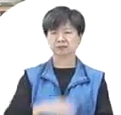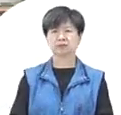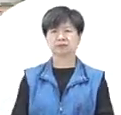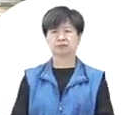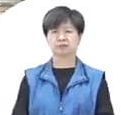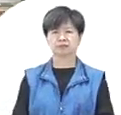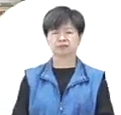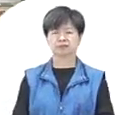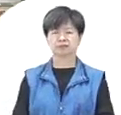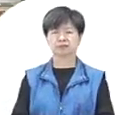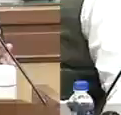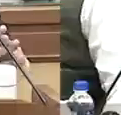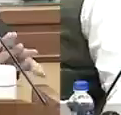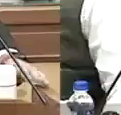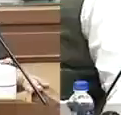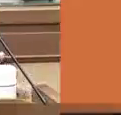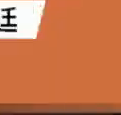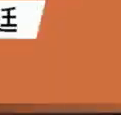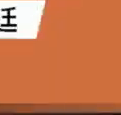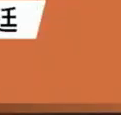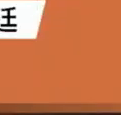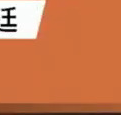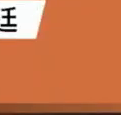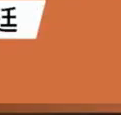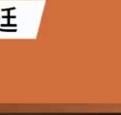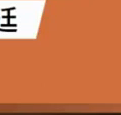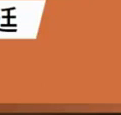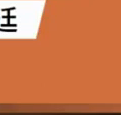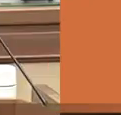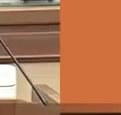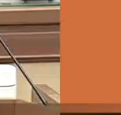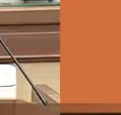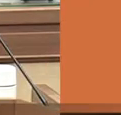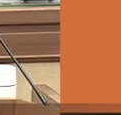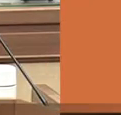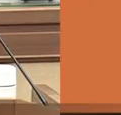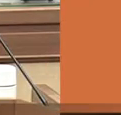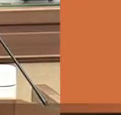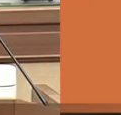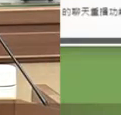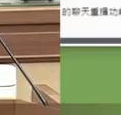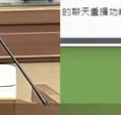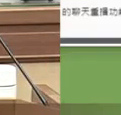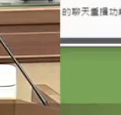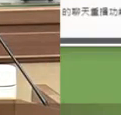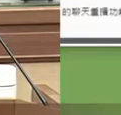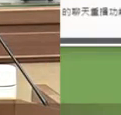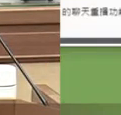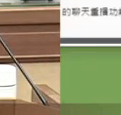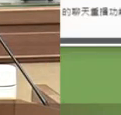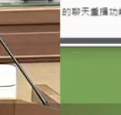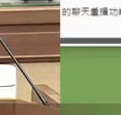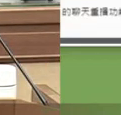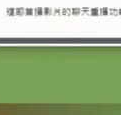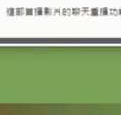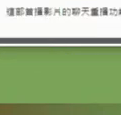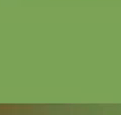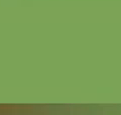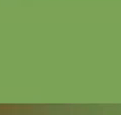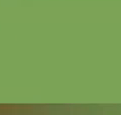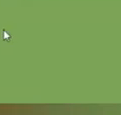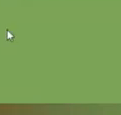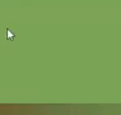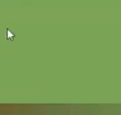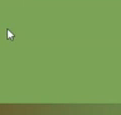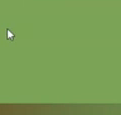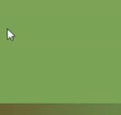一段音乐哦。在我的质询当中，我们都会伴随着这一段音乐。市长，我想询问你哦，这段音乐